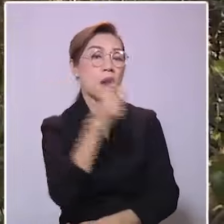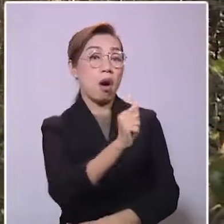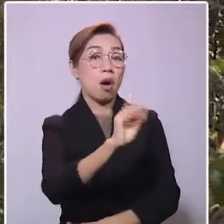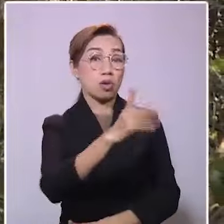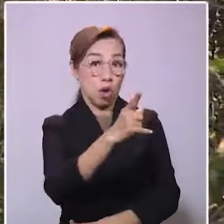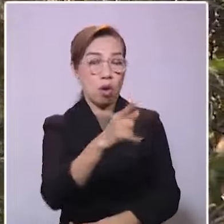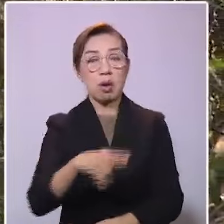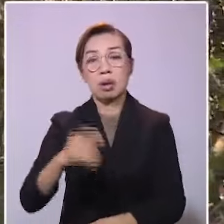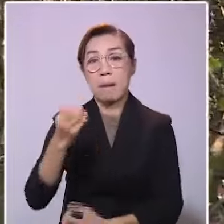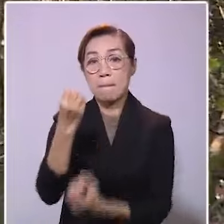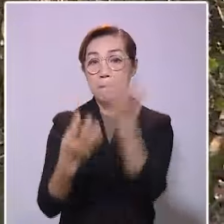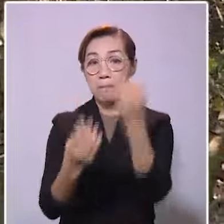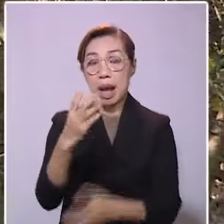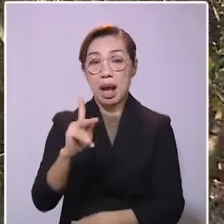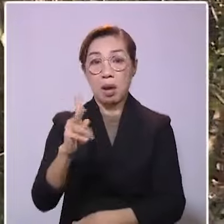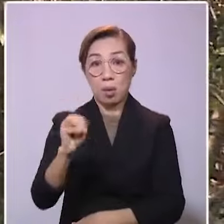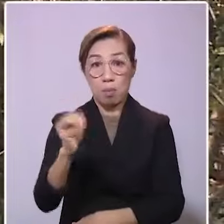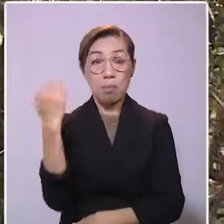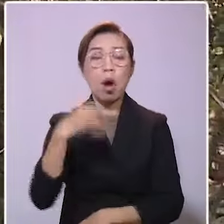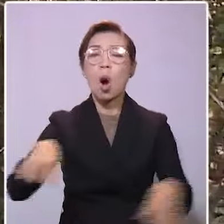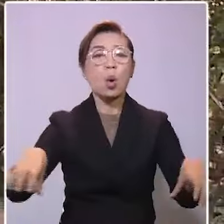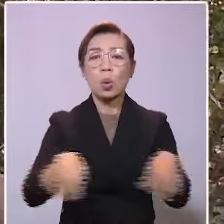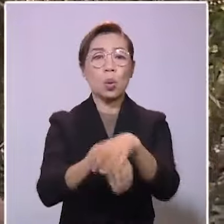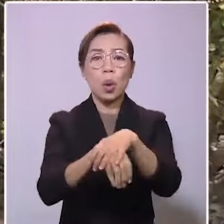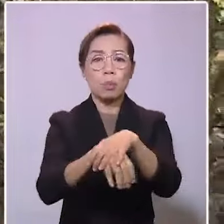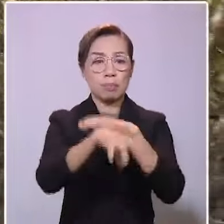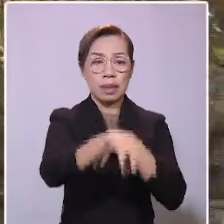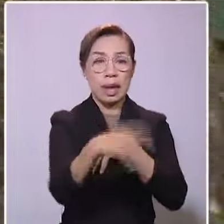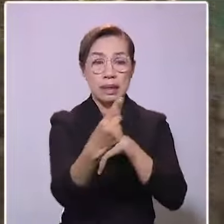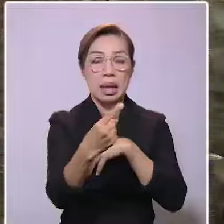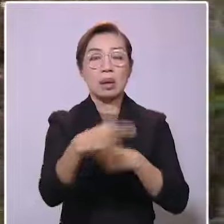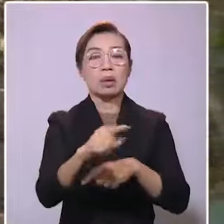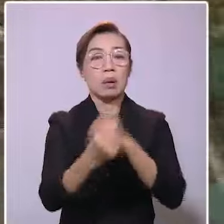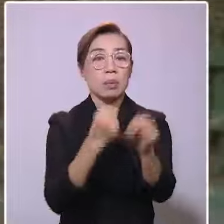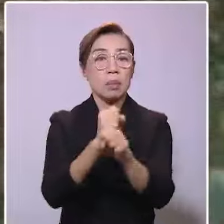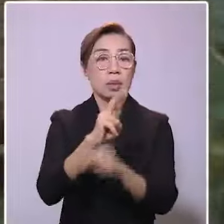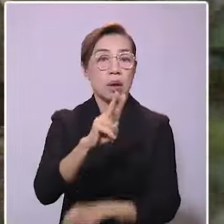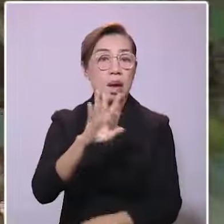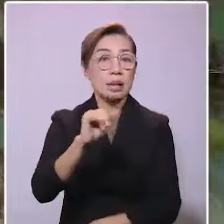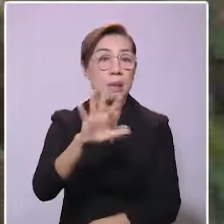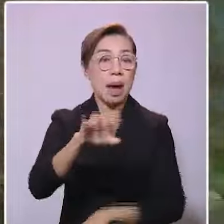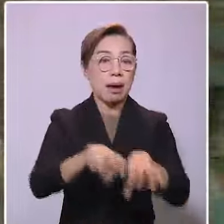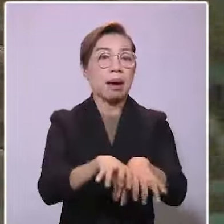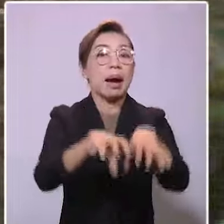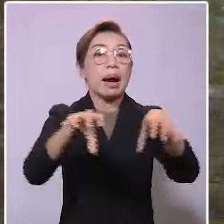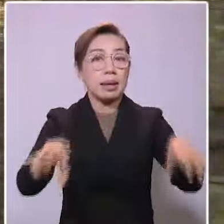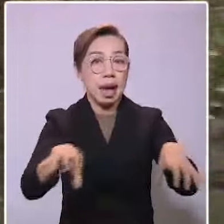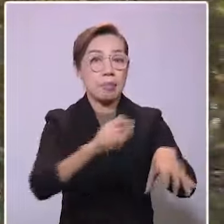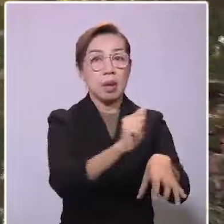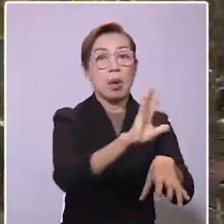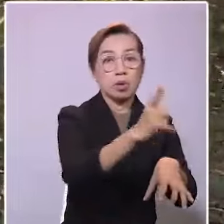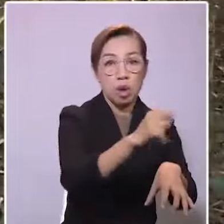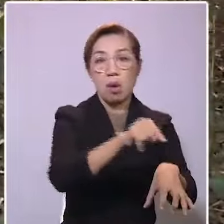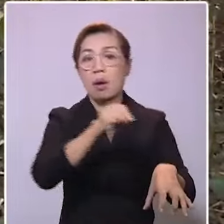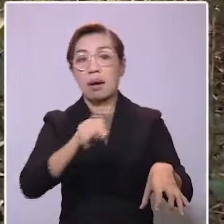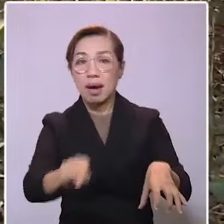ไม้แล้วเพิ่งมาแยกเป็นกรมอุทยานแห่งชาติสัตว์ป่าและพันธุ์พืชในปี2545อืแล้วเนี่ยมันจะ